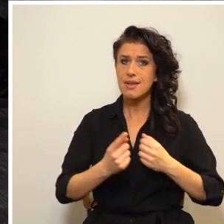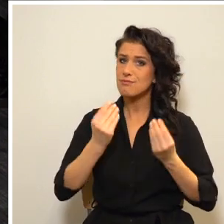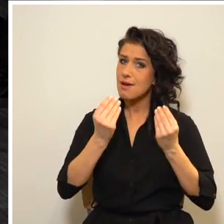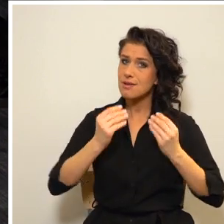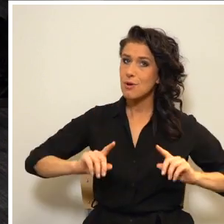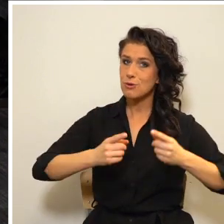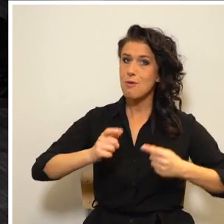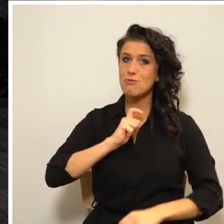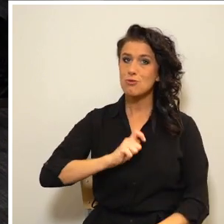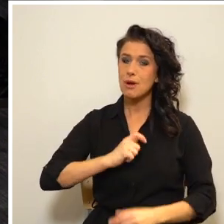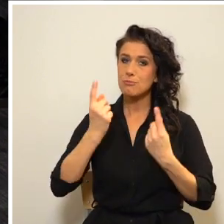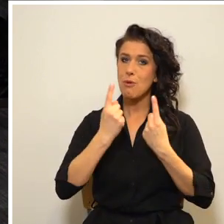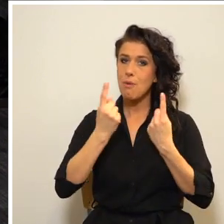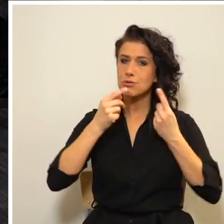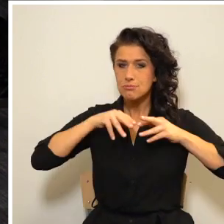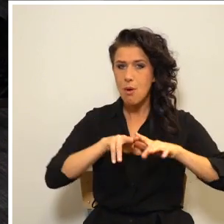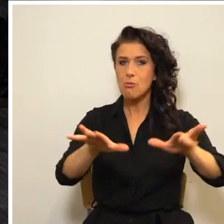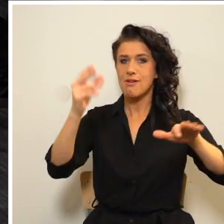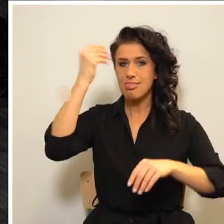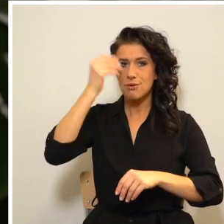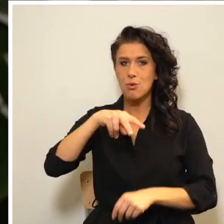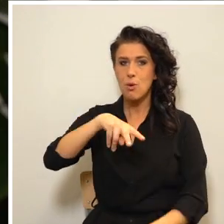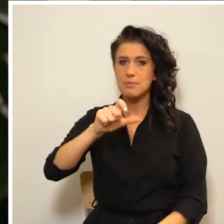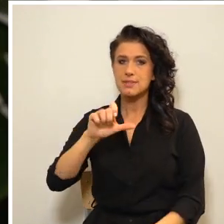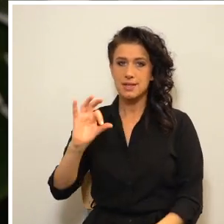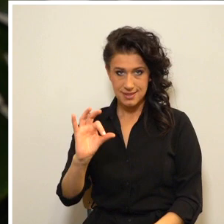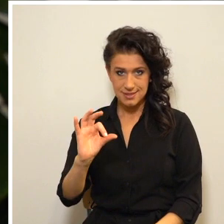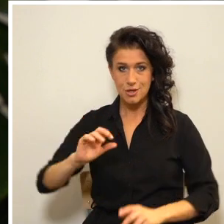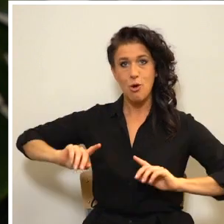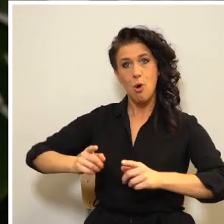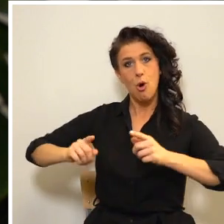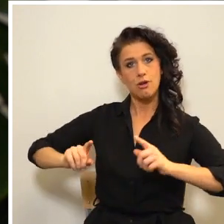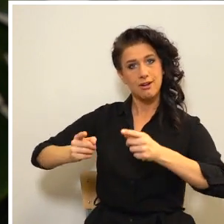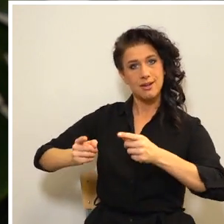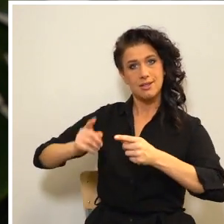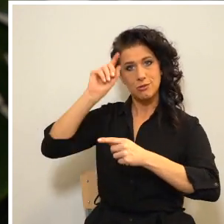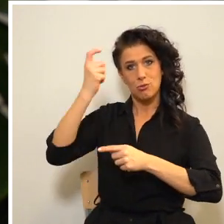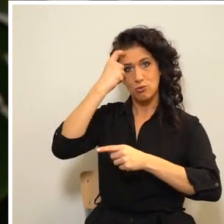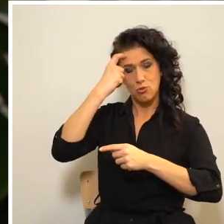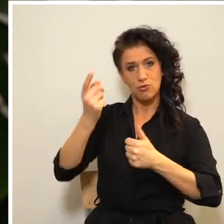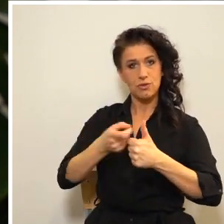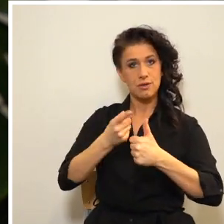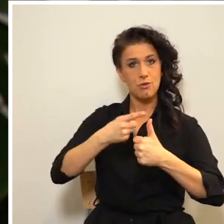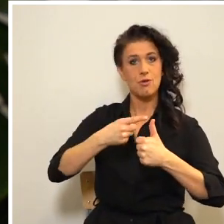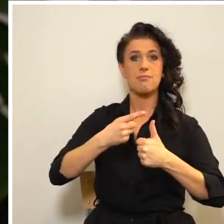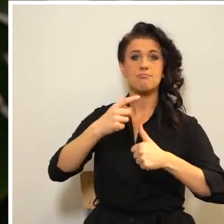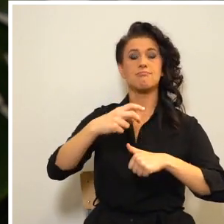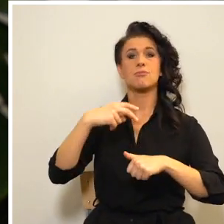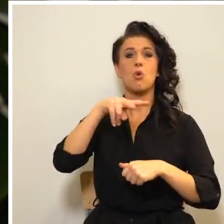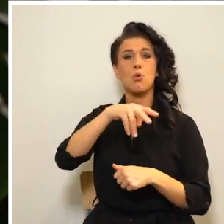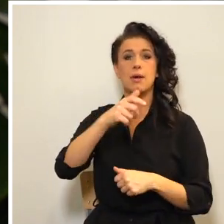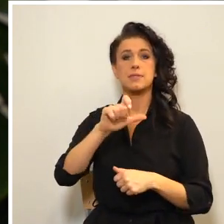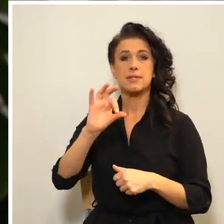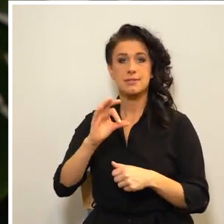biura promocji i popularyzacji nauki UMCS a organizatorami w są Uniwersytet Marii